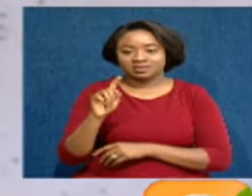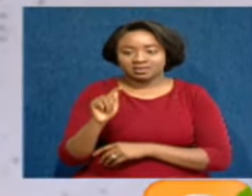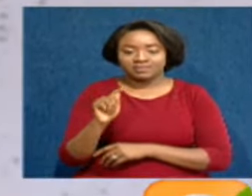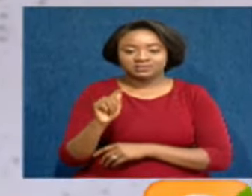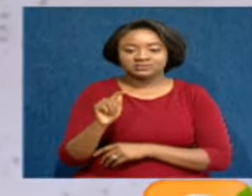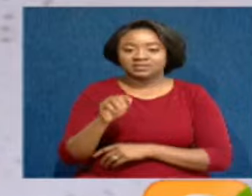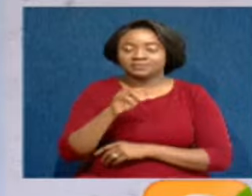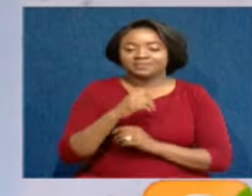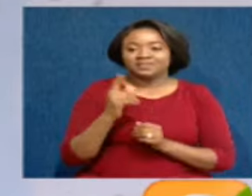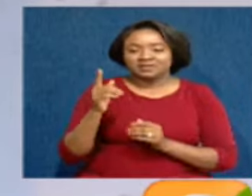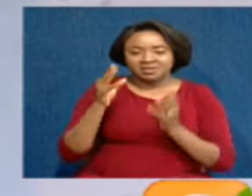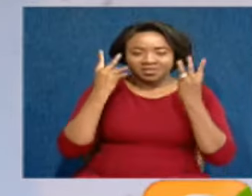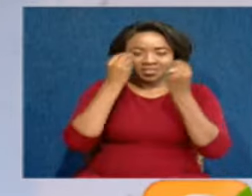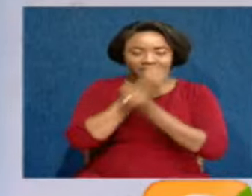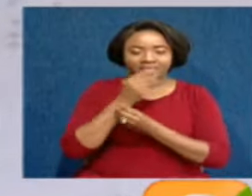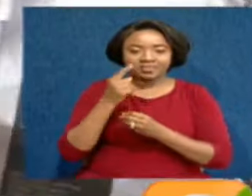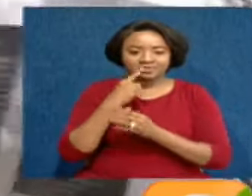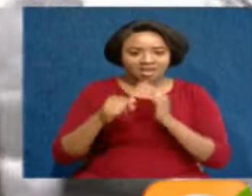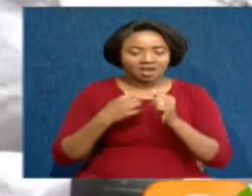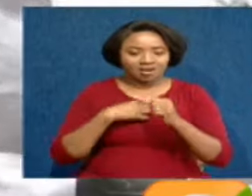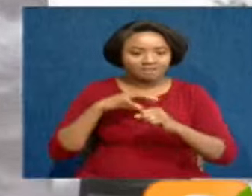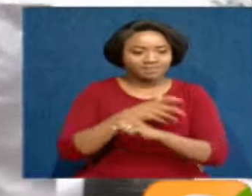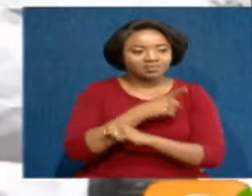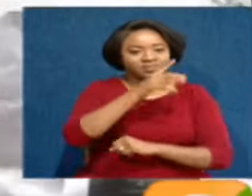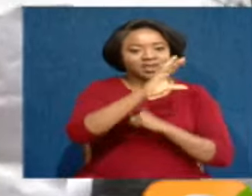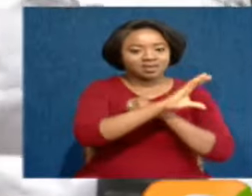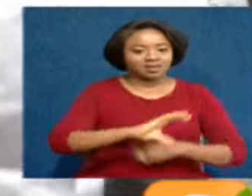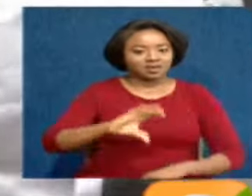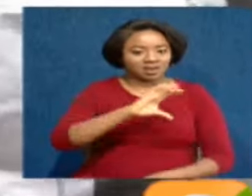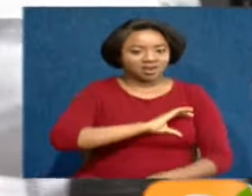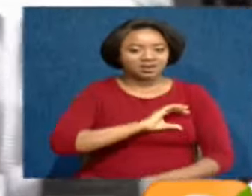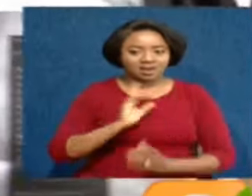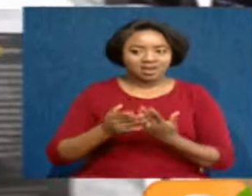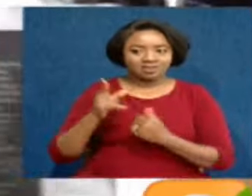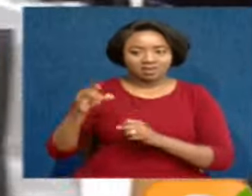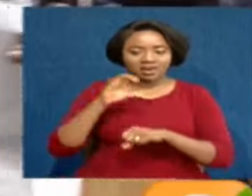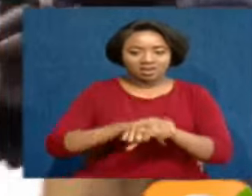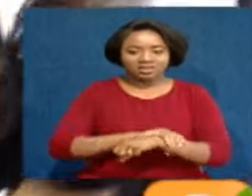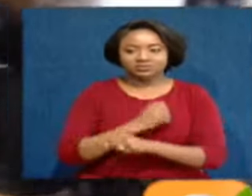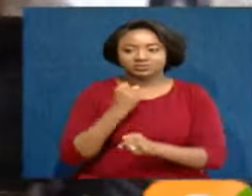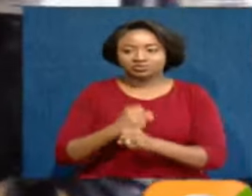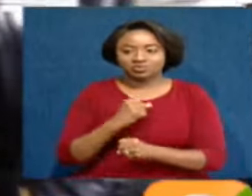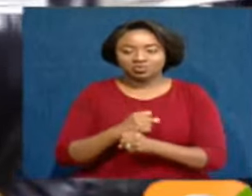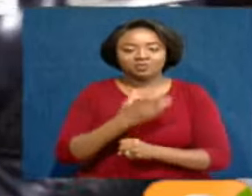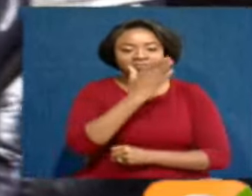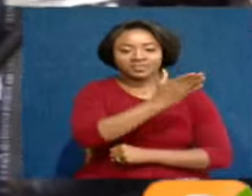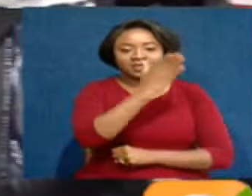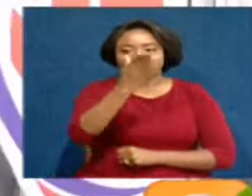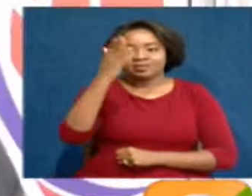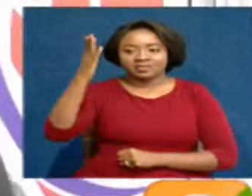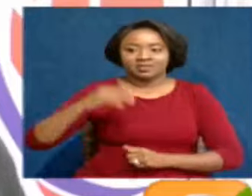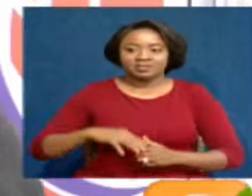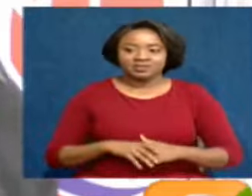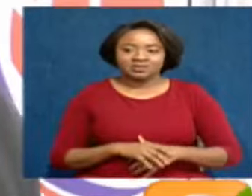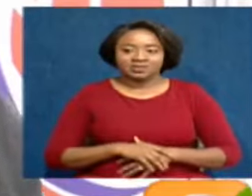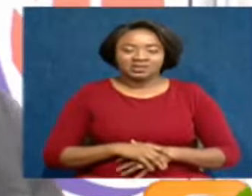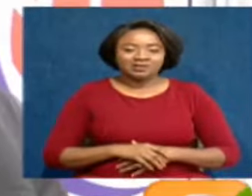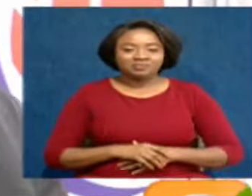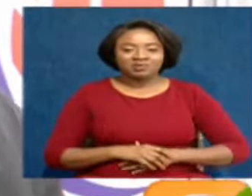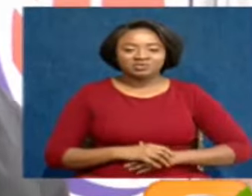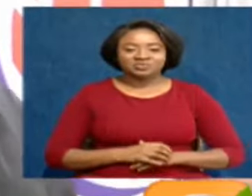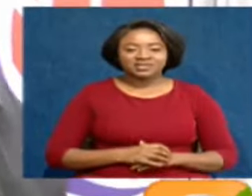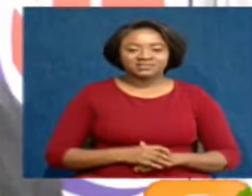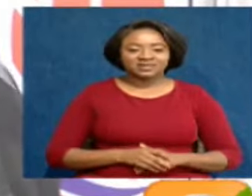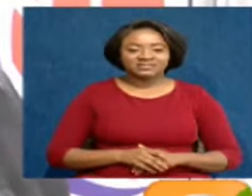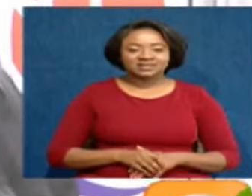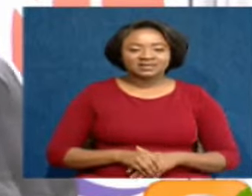aliwahadaa kuwa na ushawishi mkubwa nchini Canada na hivyo angewasaidia kupata ajira nchini humo. Wakati alikuwa na launch, alikuwa amesema yeye